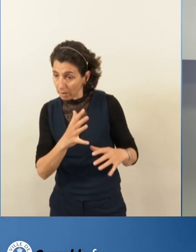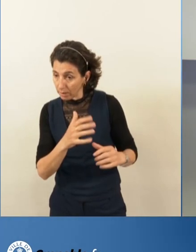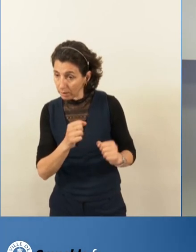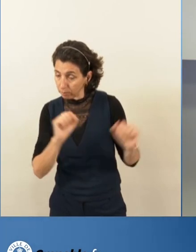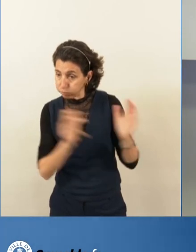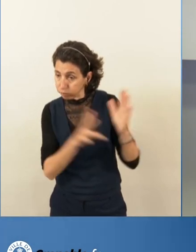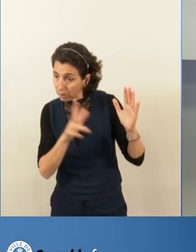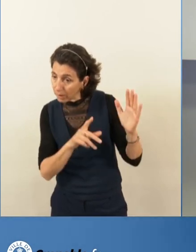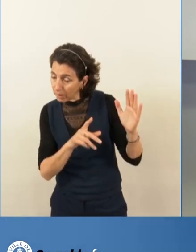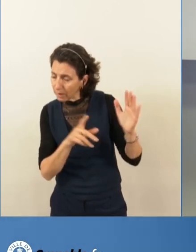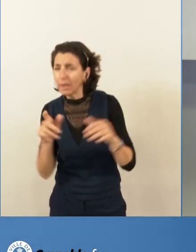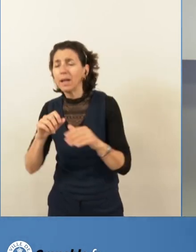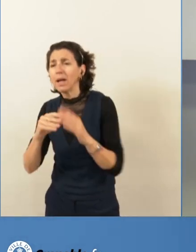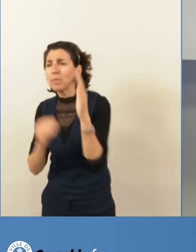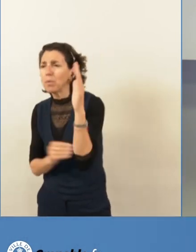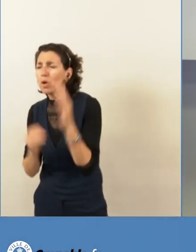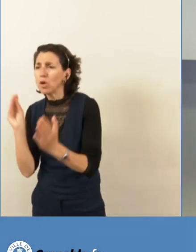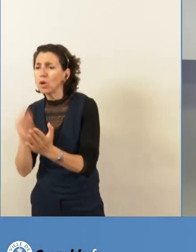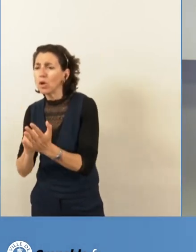vous avez voté quoi sur l'amendement